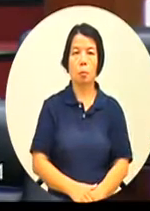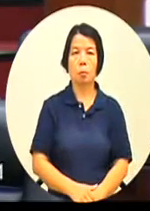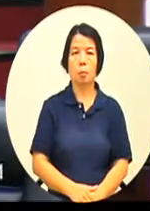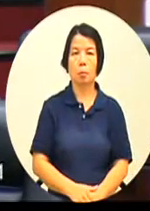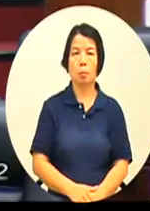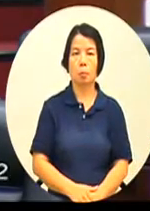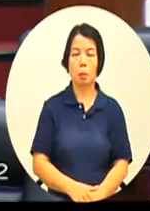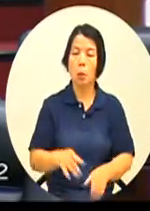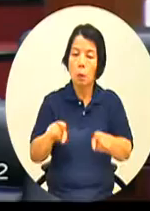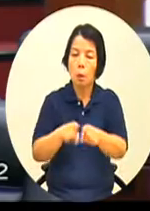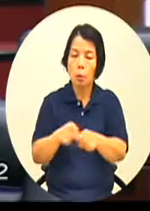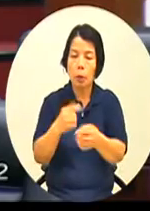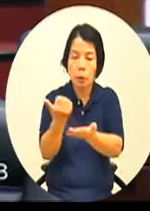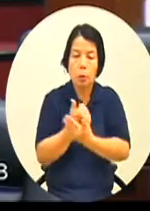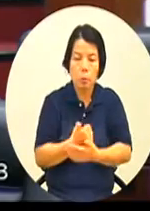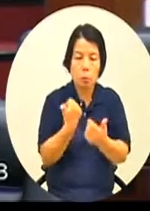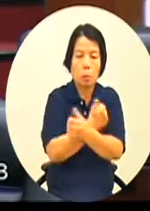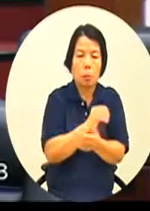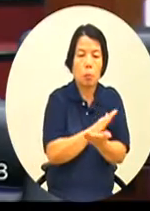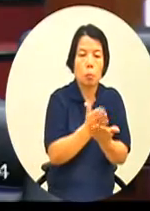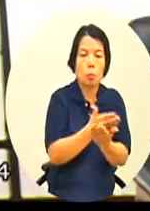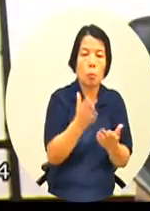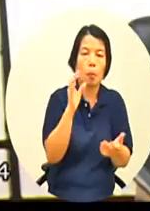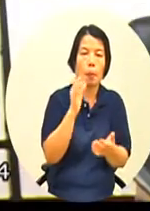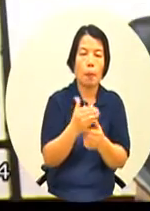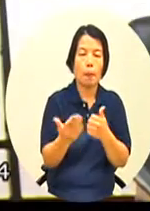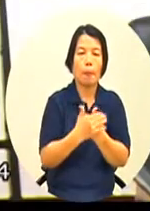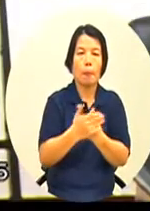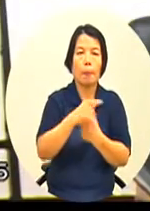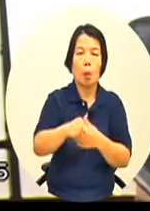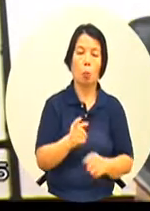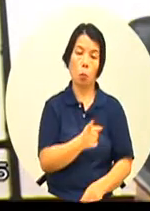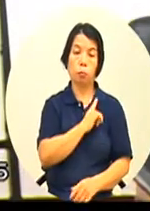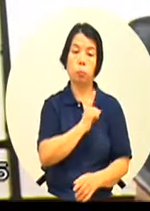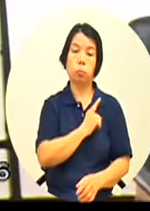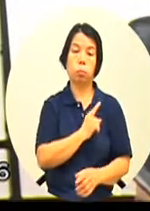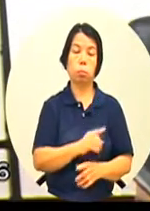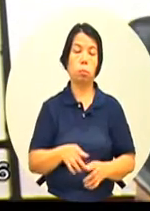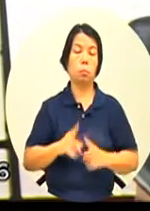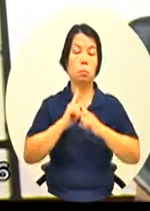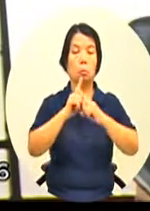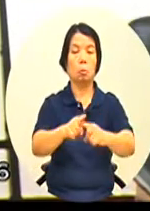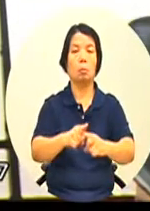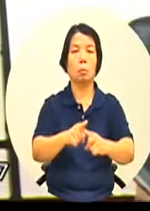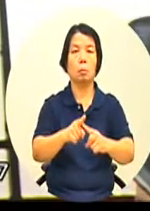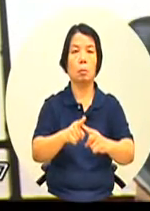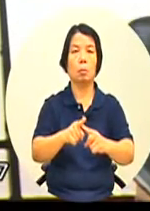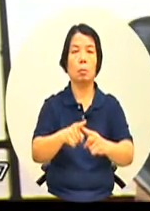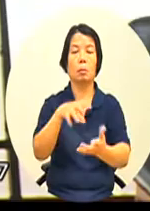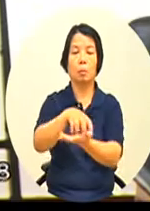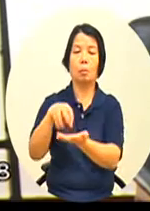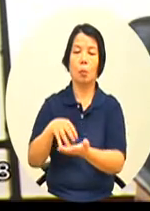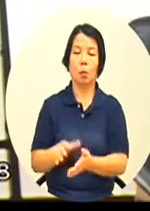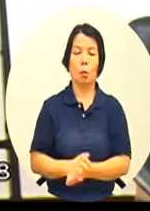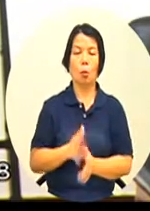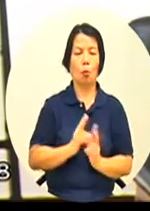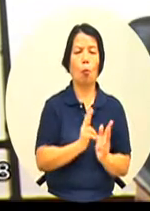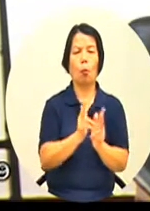可能一般会请代书办、啊、我就不信邪，我自己去办、哦、结果我跑了好多地方，你知